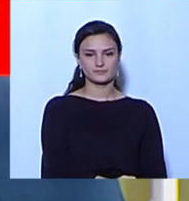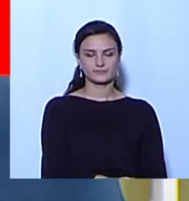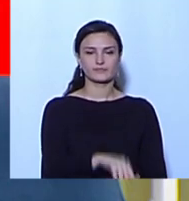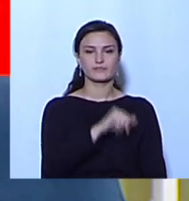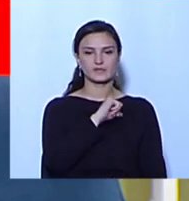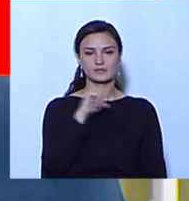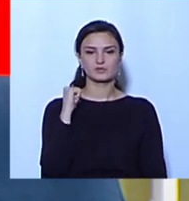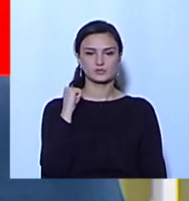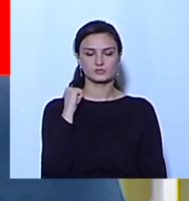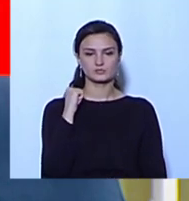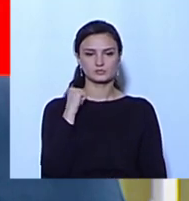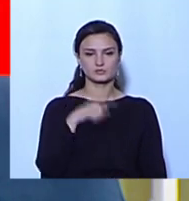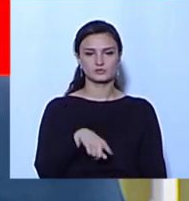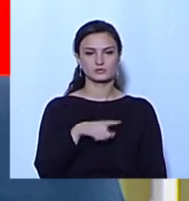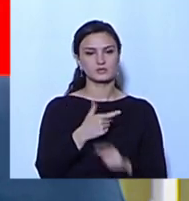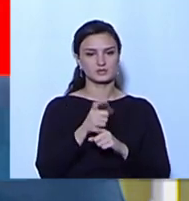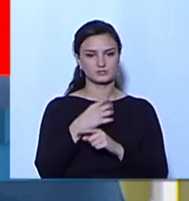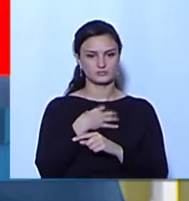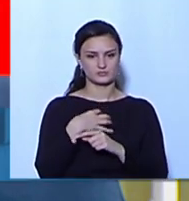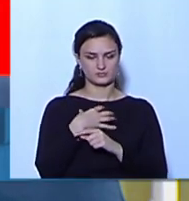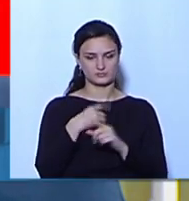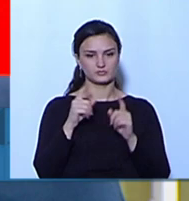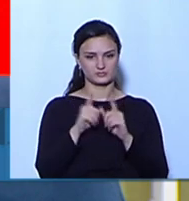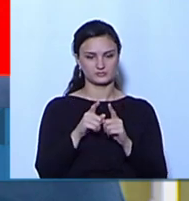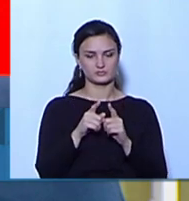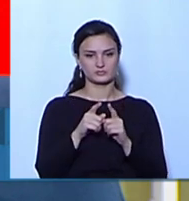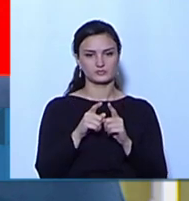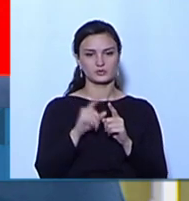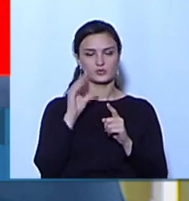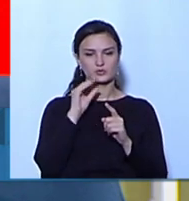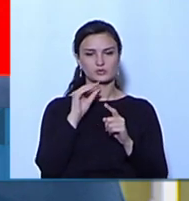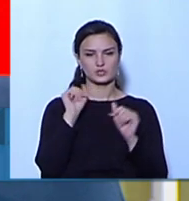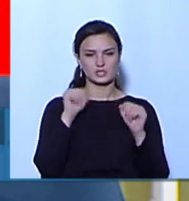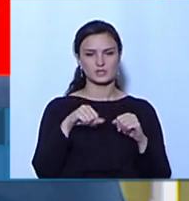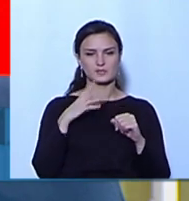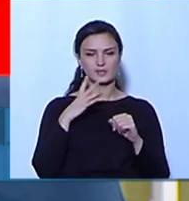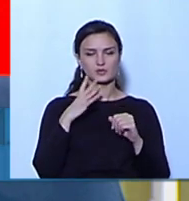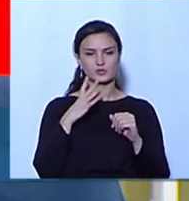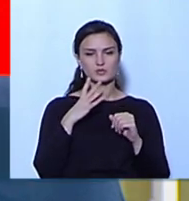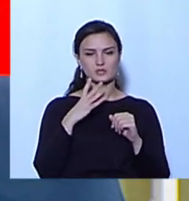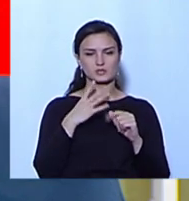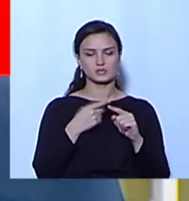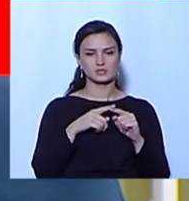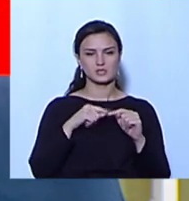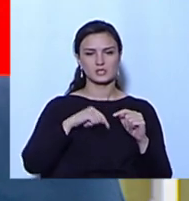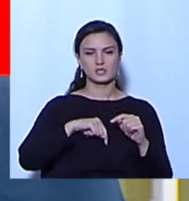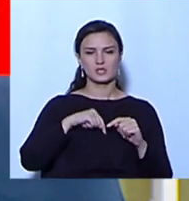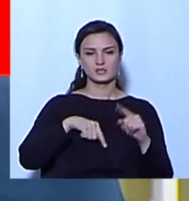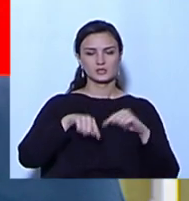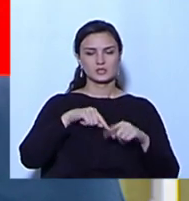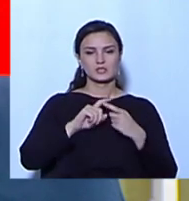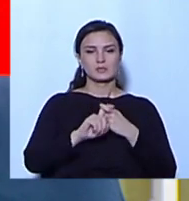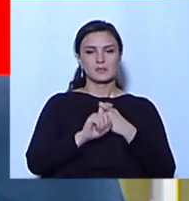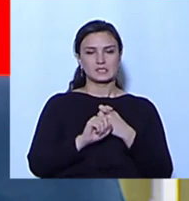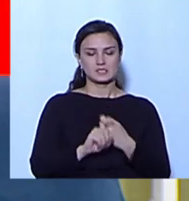თვითონ შარდმიმღები ძალიან მნიშვნელოვანია აღმავალ ინფექციას გაუსვათ ხაზი, რომელიც შეიძლება გახდეს წყარო, საშარდე გზების